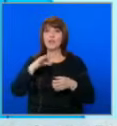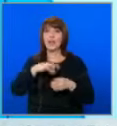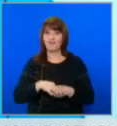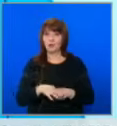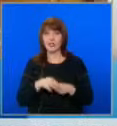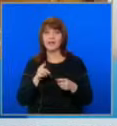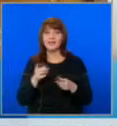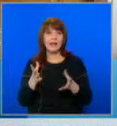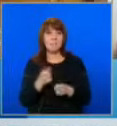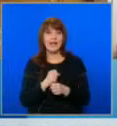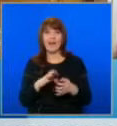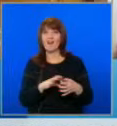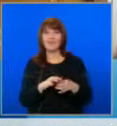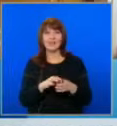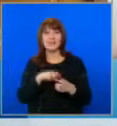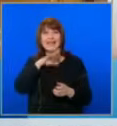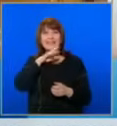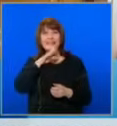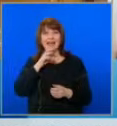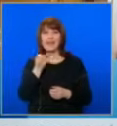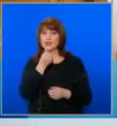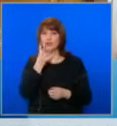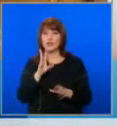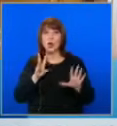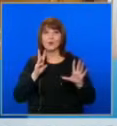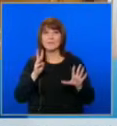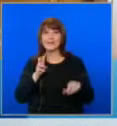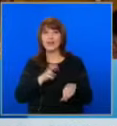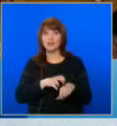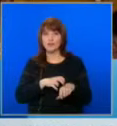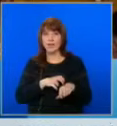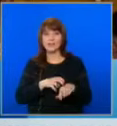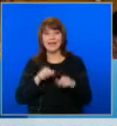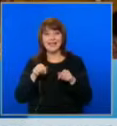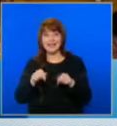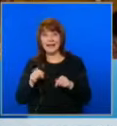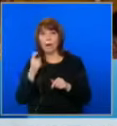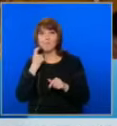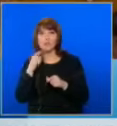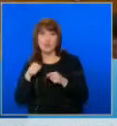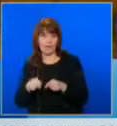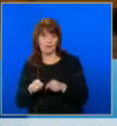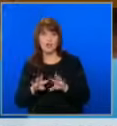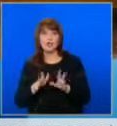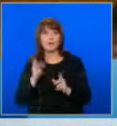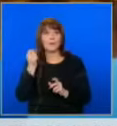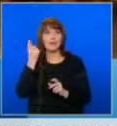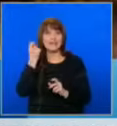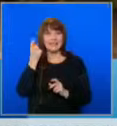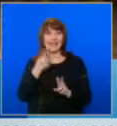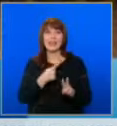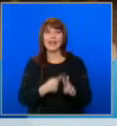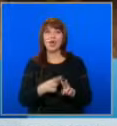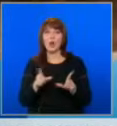те откриха връзка между по-стария получи осемте джуджета и настоящия с божанов според председателя на комисията